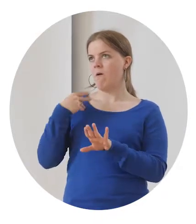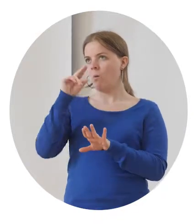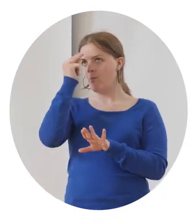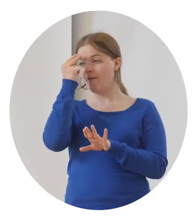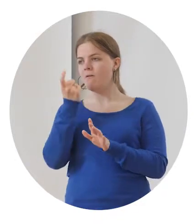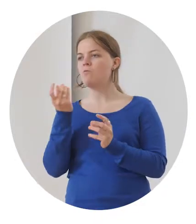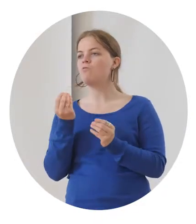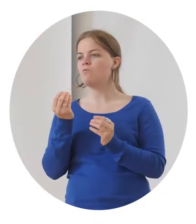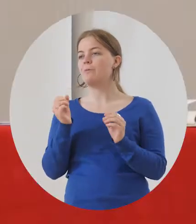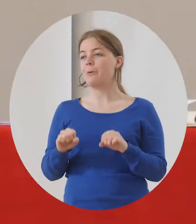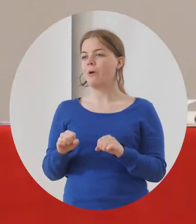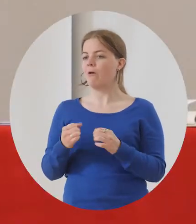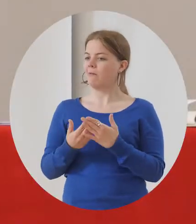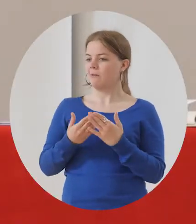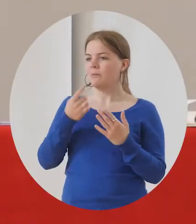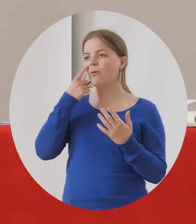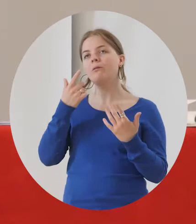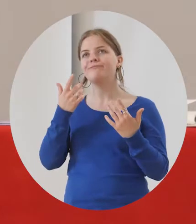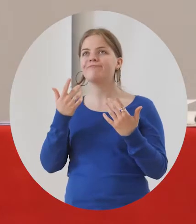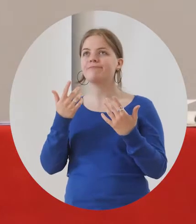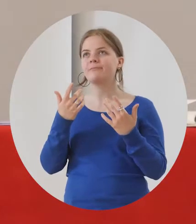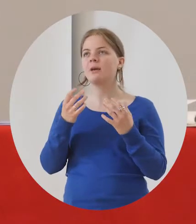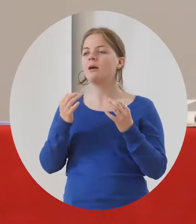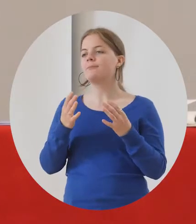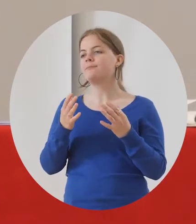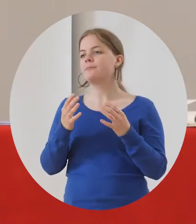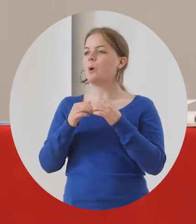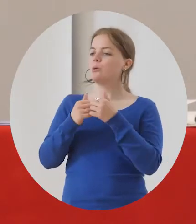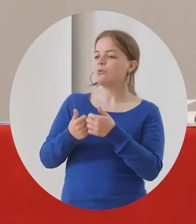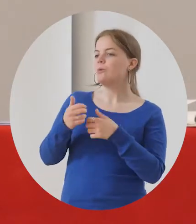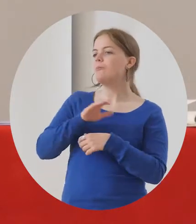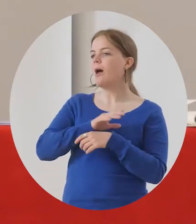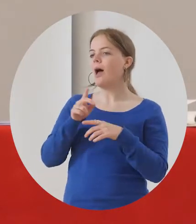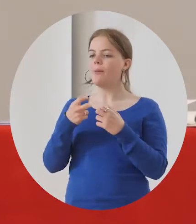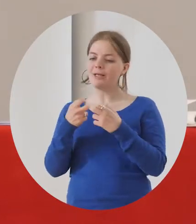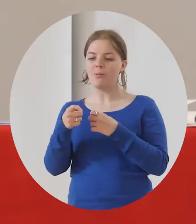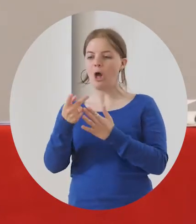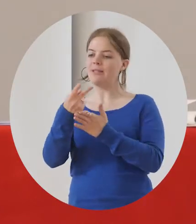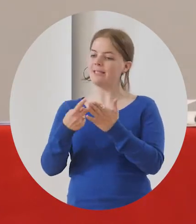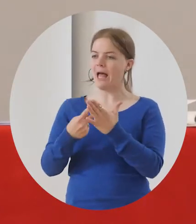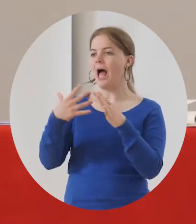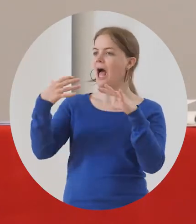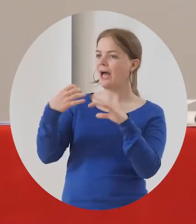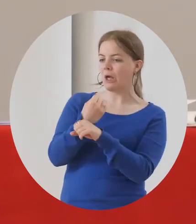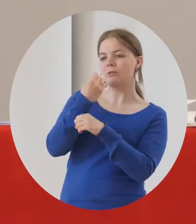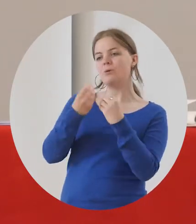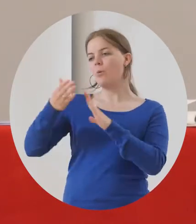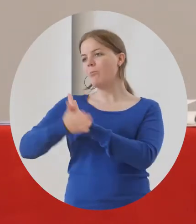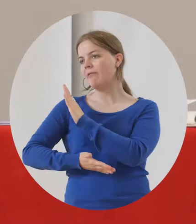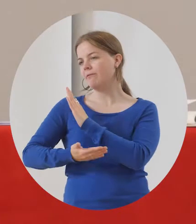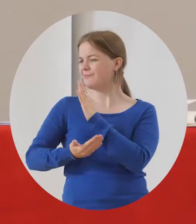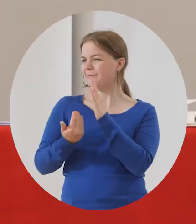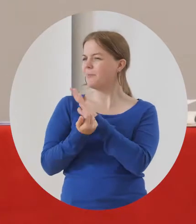Mais surtout, pas le prendre en compte en fonction d'une histoire de réussite de dessin ou non, mais en fonction de